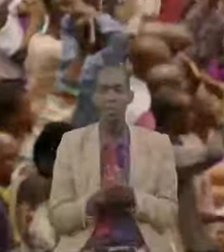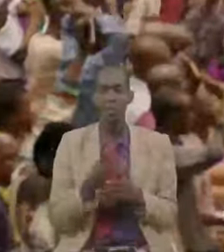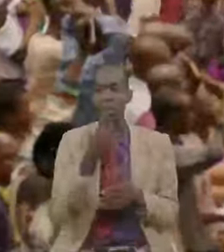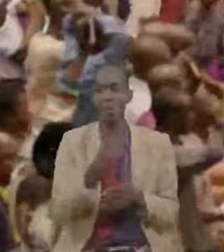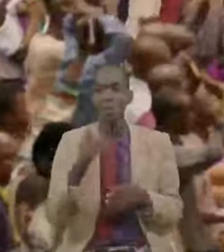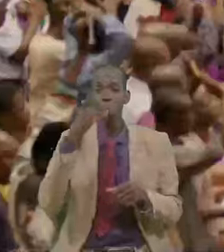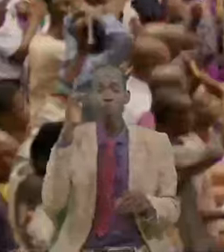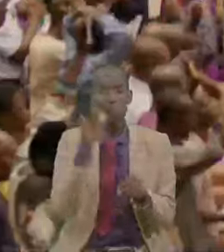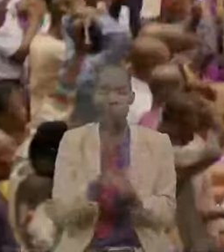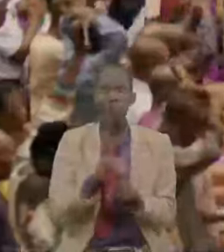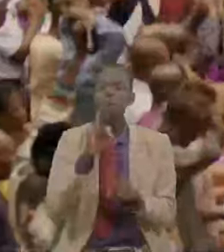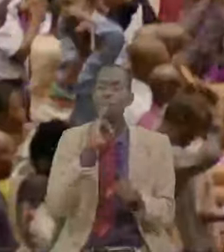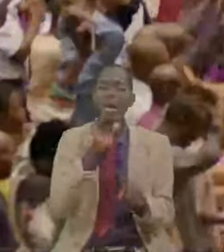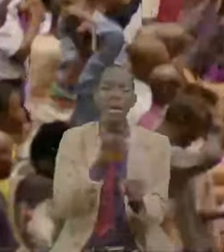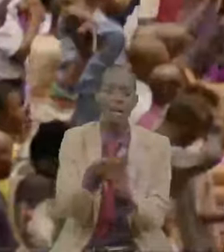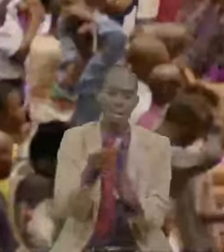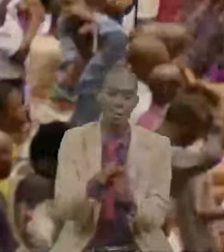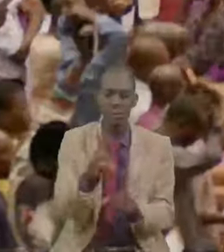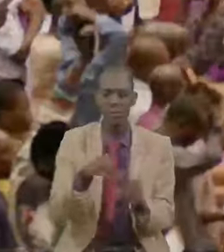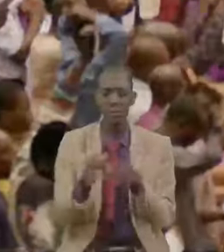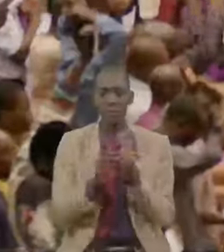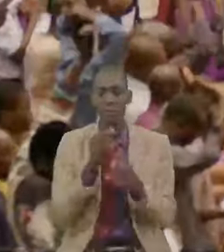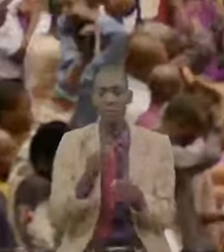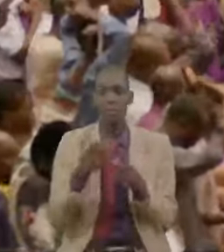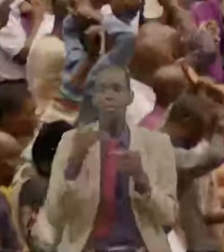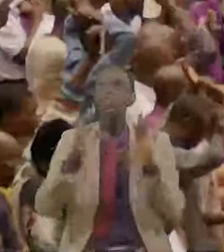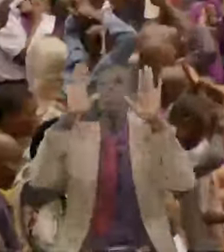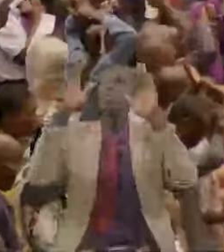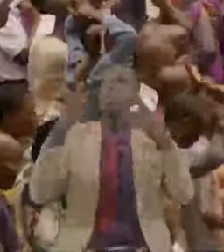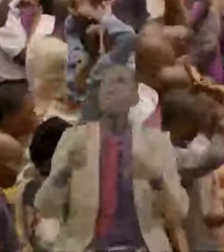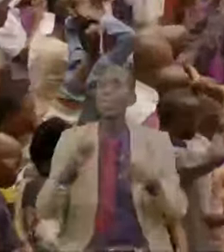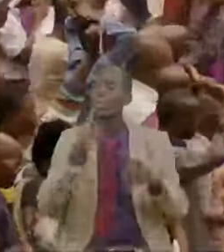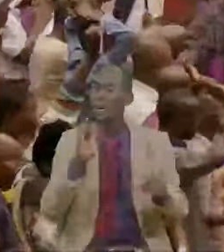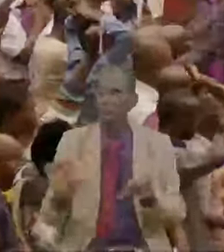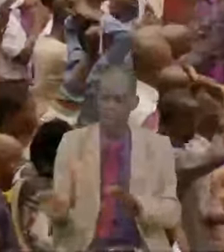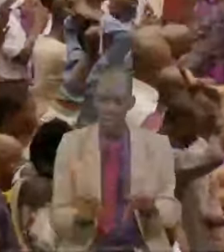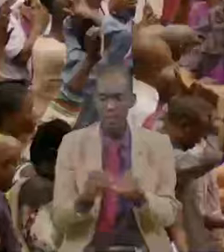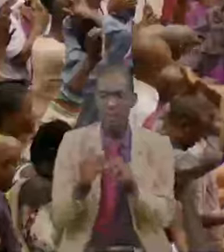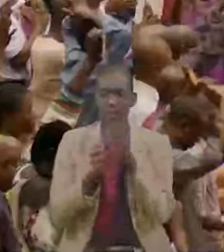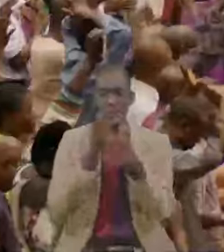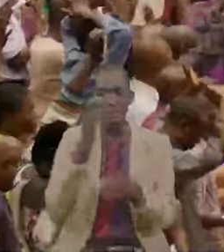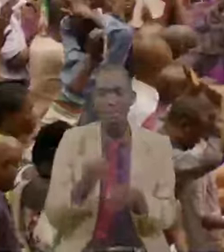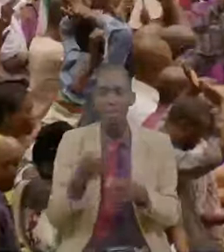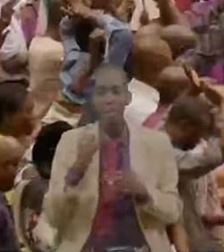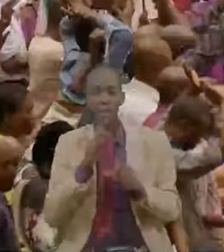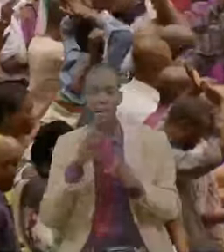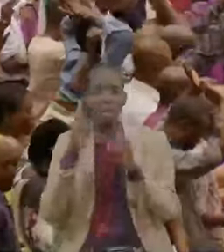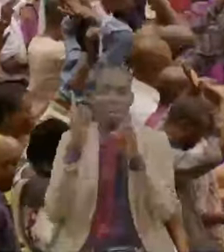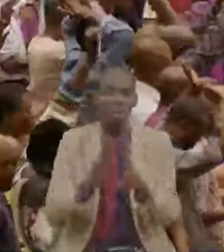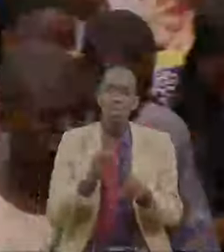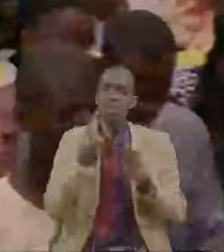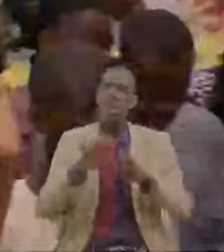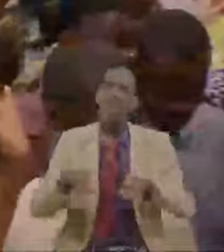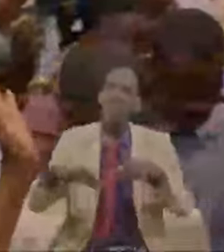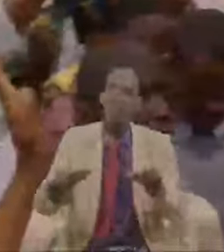La promesse est accomplie. Le miracle est fait. La réponse